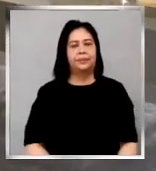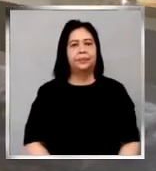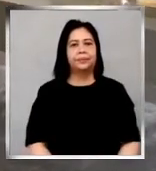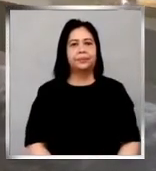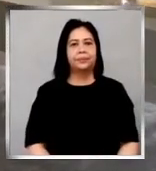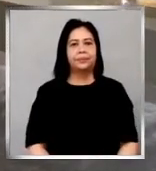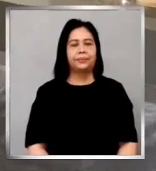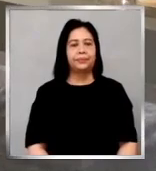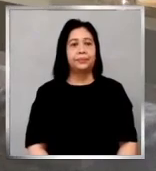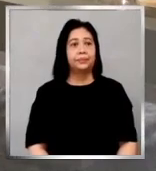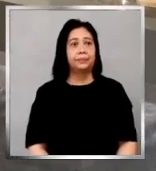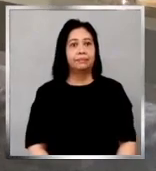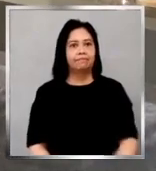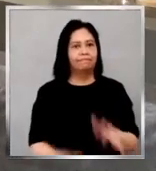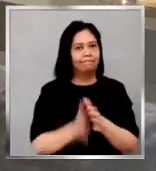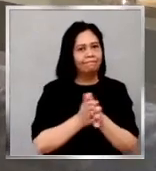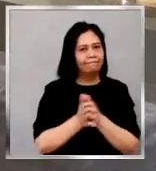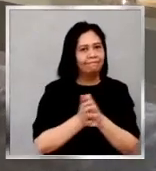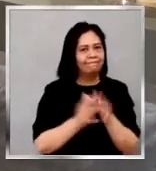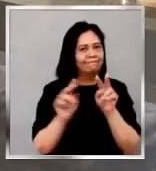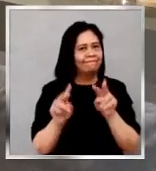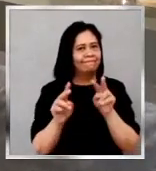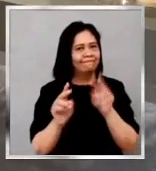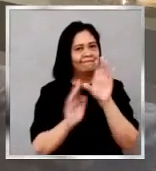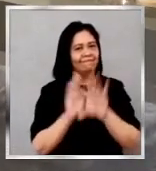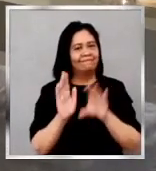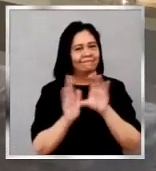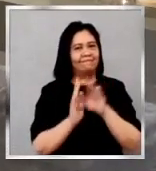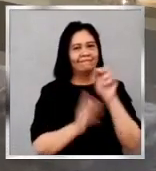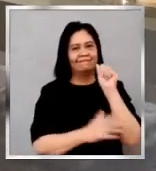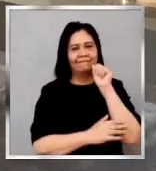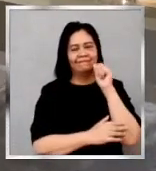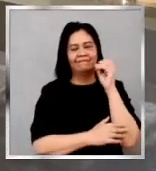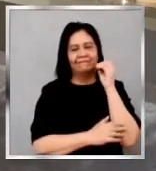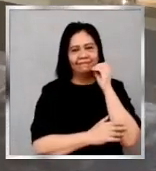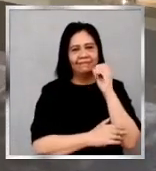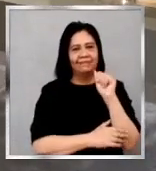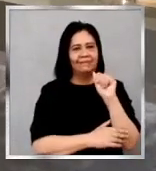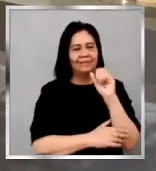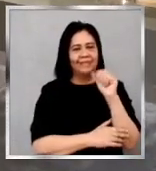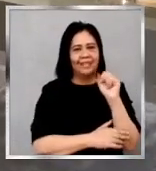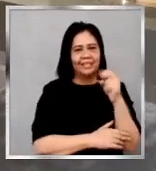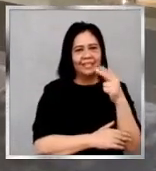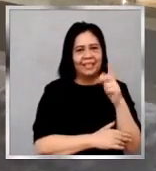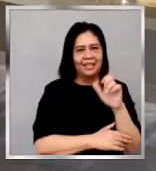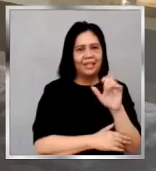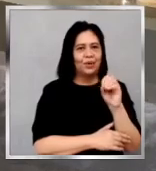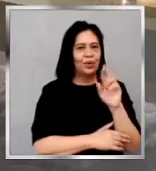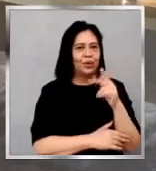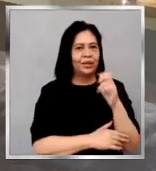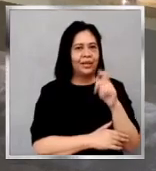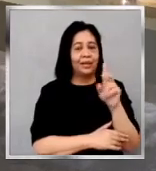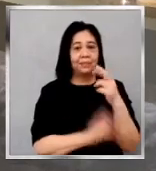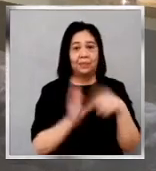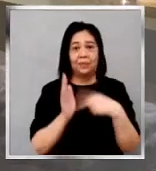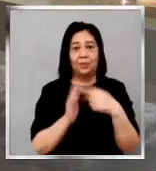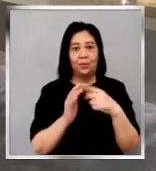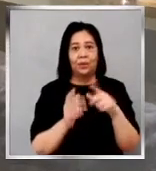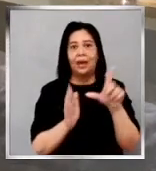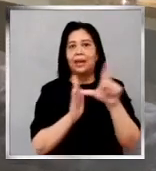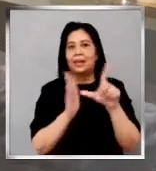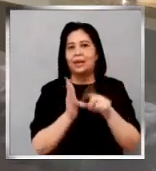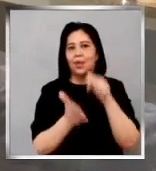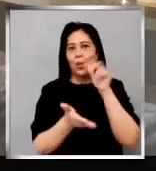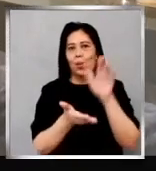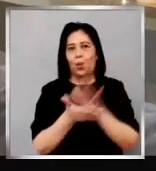Kabang-abang ang pagbabalik ng character ni Ashley Ortega na si Mariam sa primetime series na Legal Wives. Pero bago yan, isang mature role